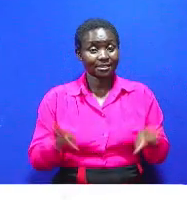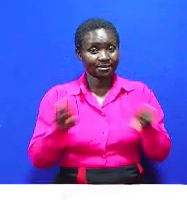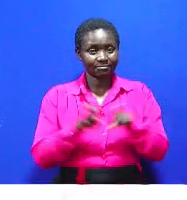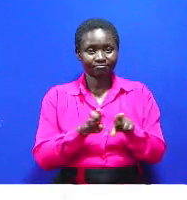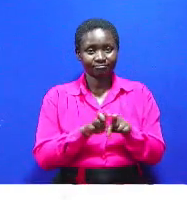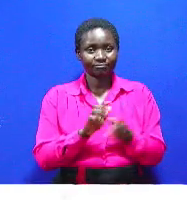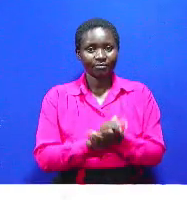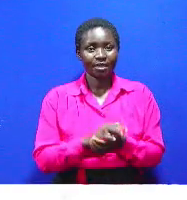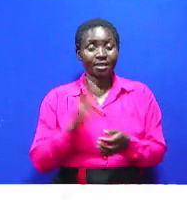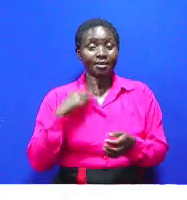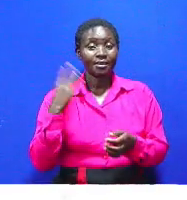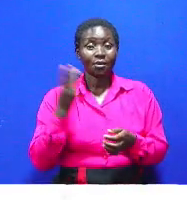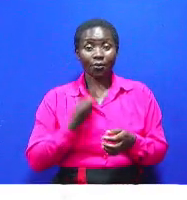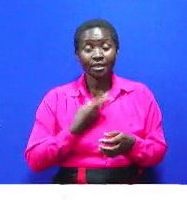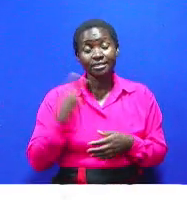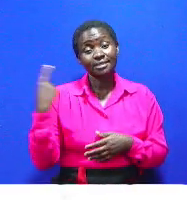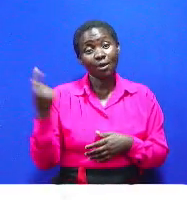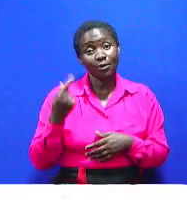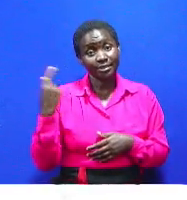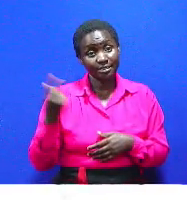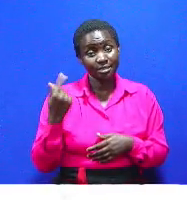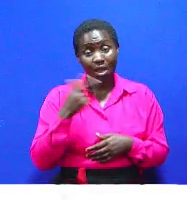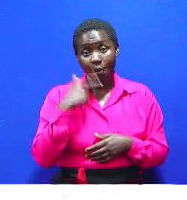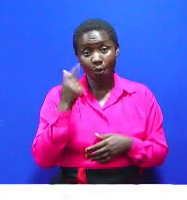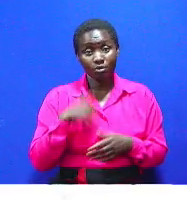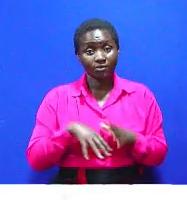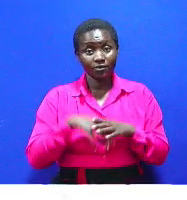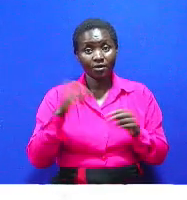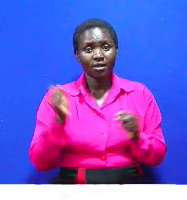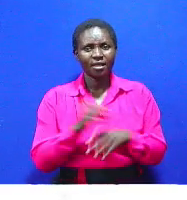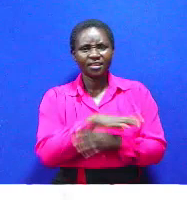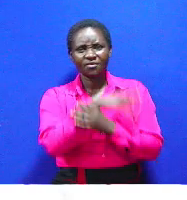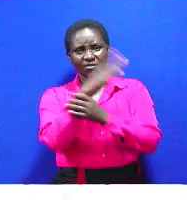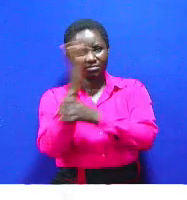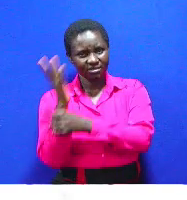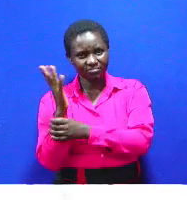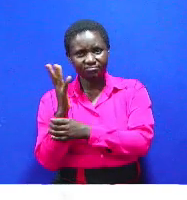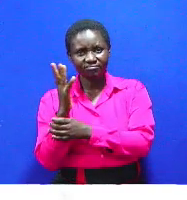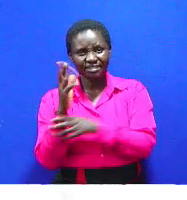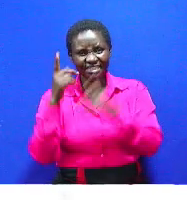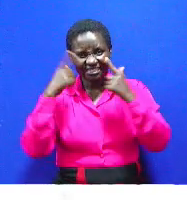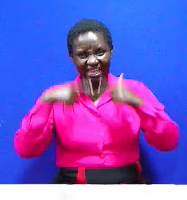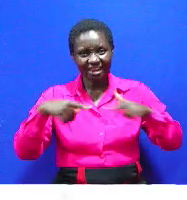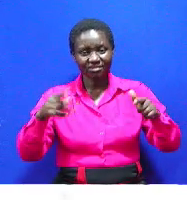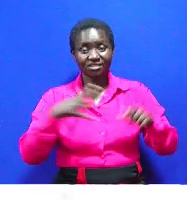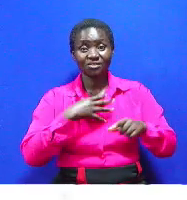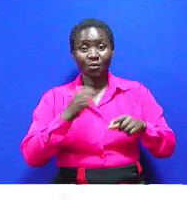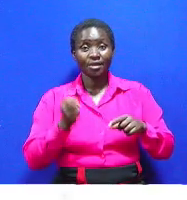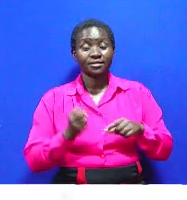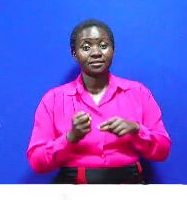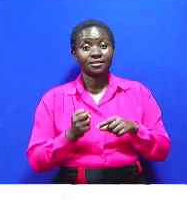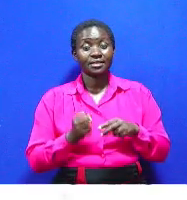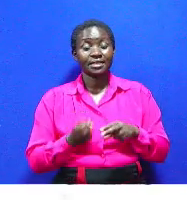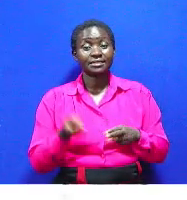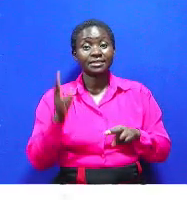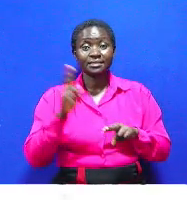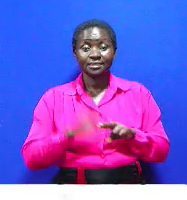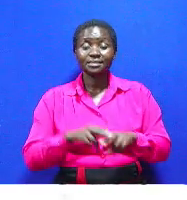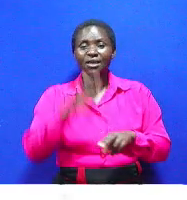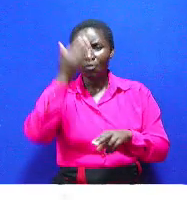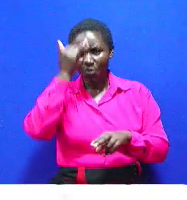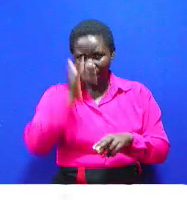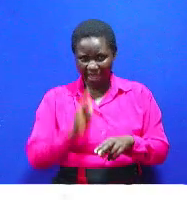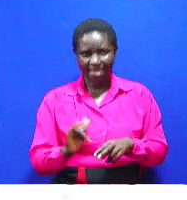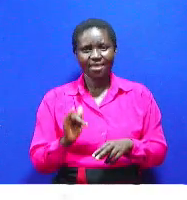ndire kochete akalija abantu ko ruoro sana ime akadekere ngatatagitie kirugo ninkire nda kunya kusumbwira